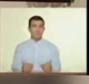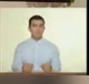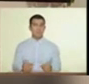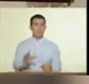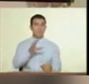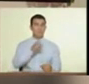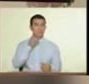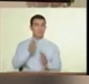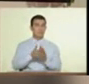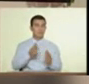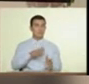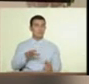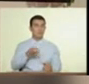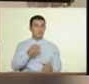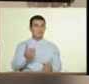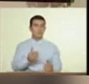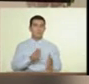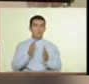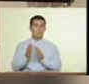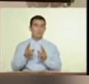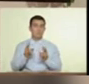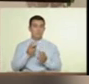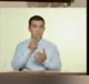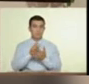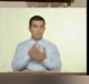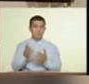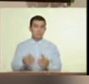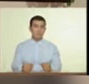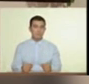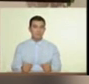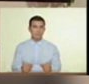sizga tushunarli bo'lgan bo'lsa, keyingi topshiriqqa o'tishimiz mumkin.